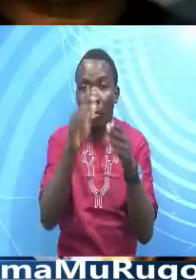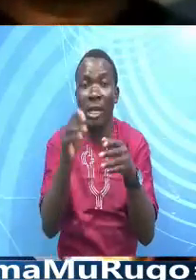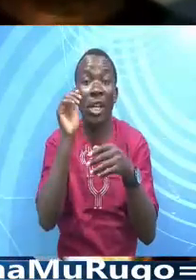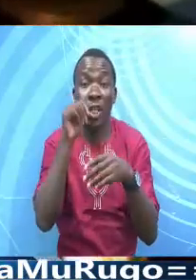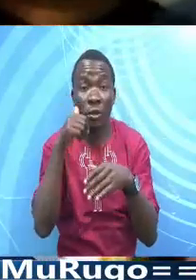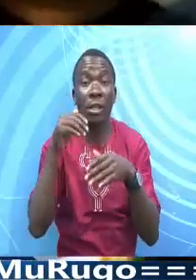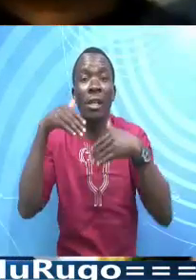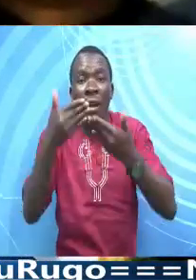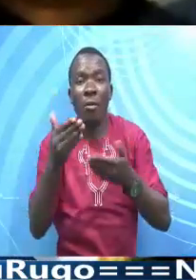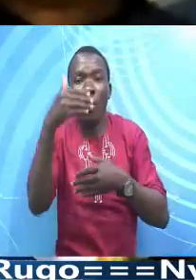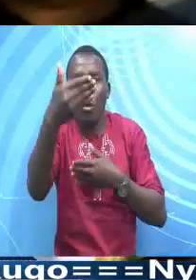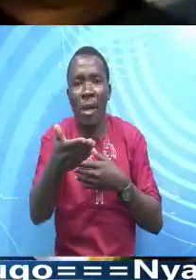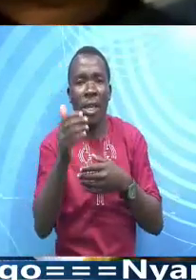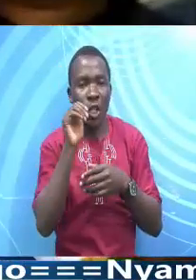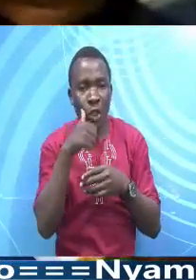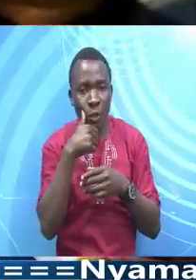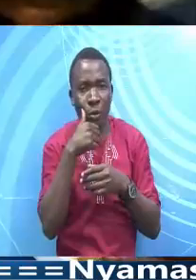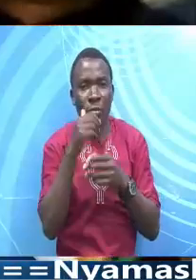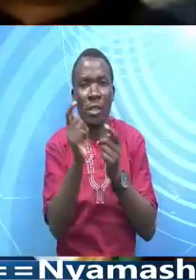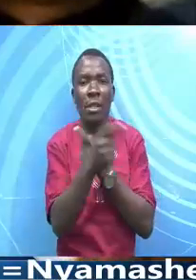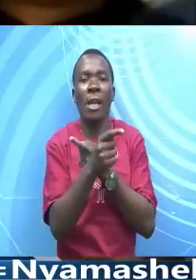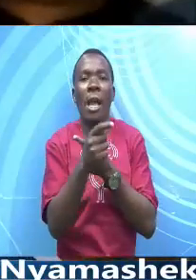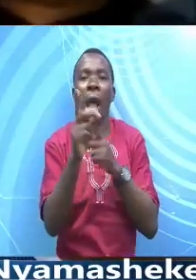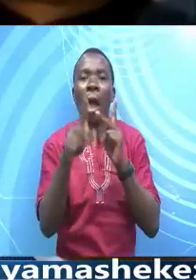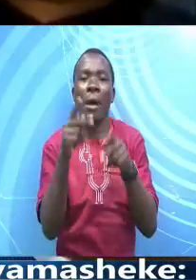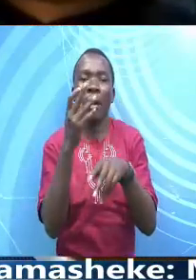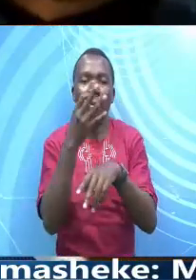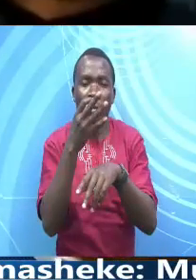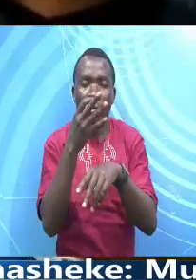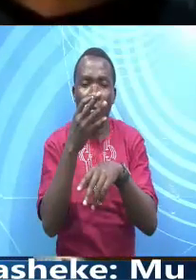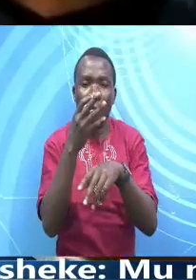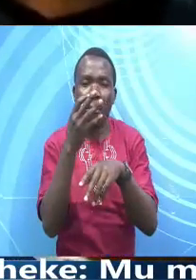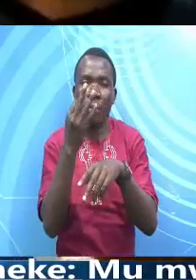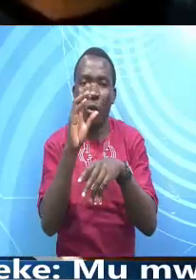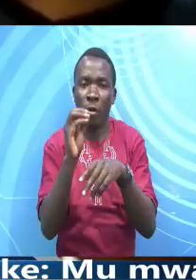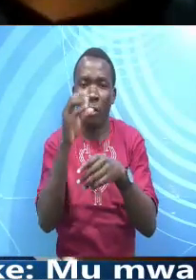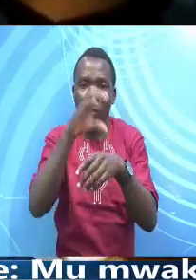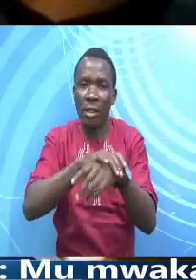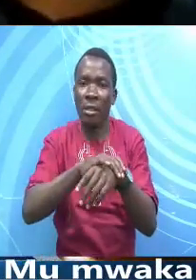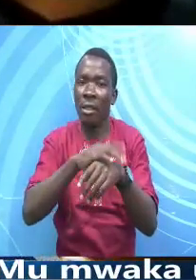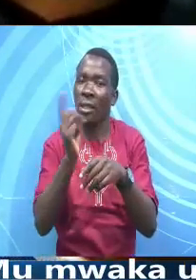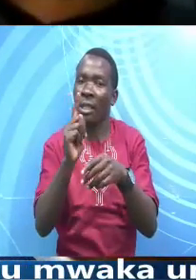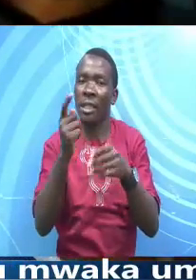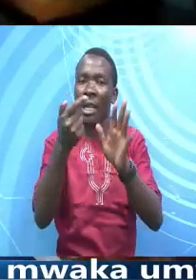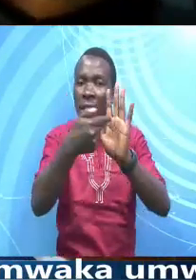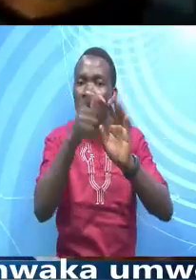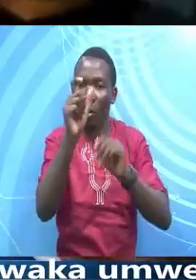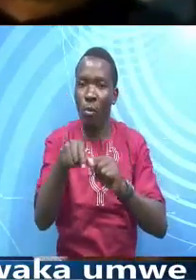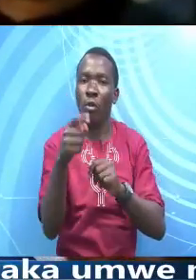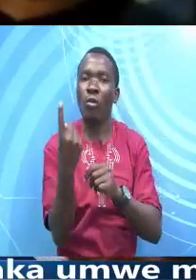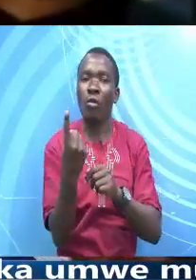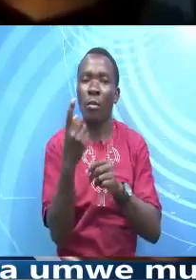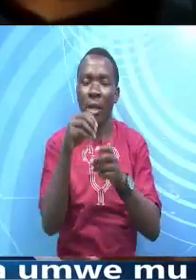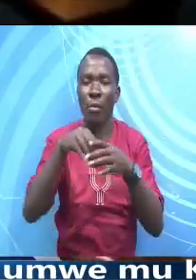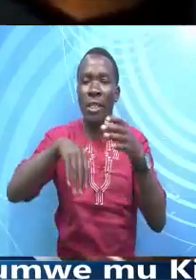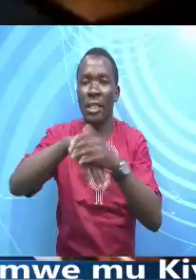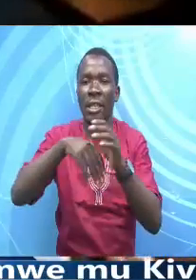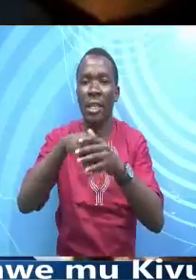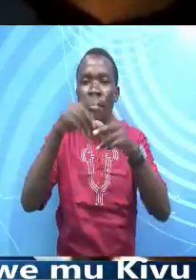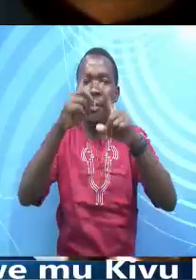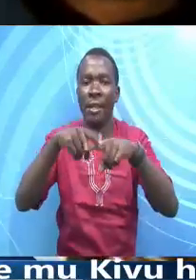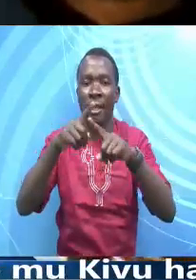bundi aba 30 bafashwe hazaba ari nta n'umwe ube wabasha kongera kugaragara muri iyi stade bitewe n'amabwiriza yo